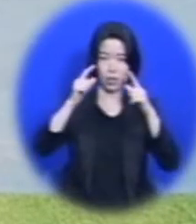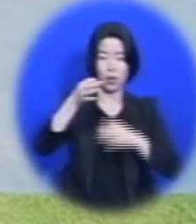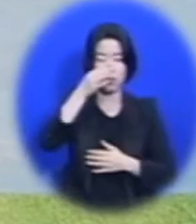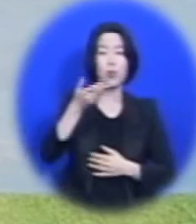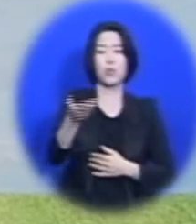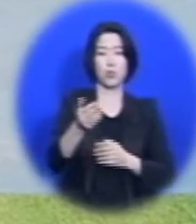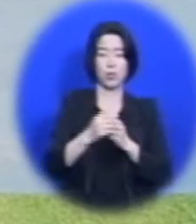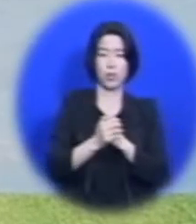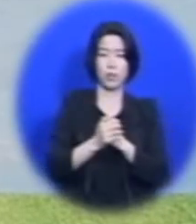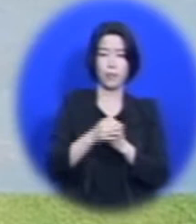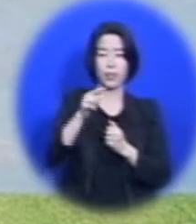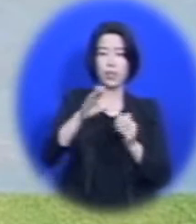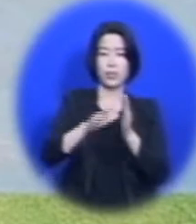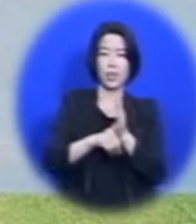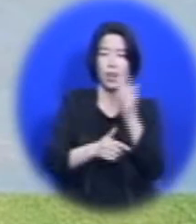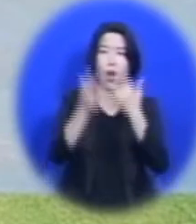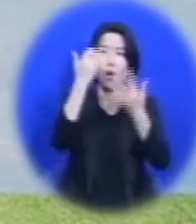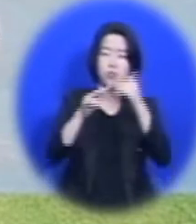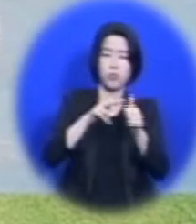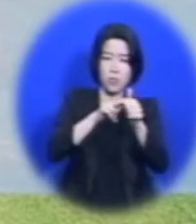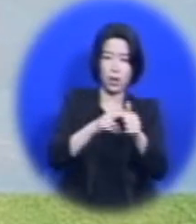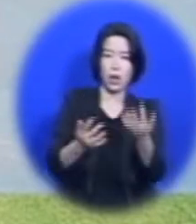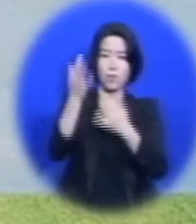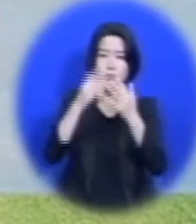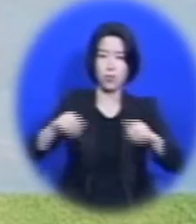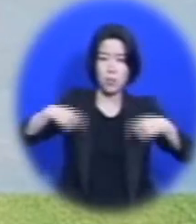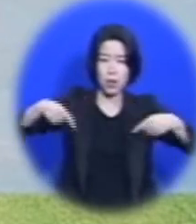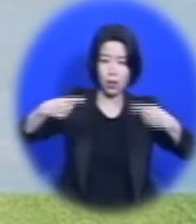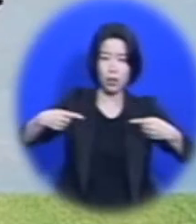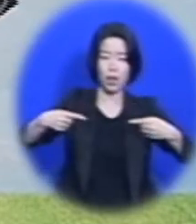보여줍니다. 그랬더니 불말과 불병거가